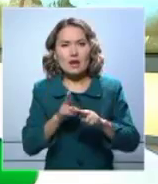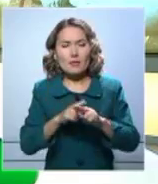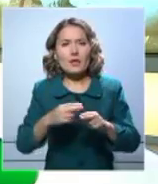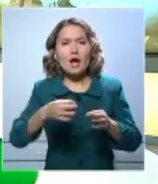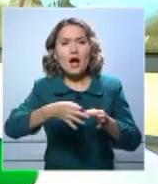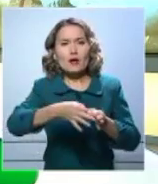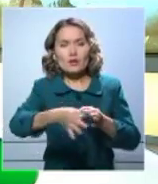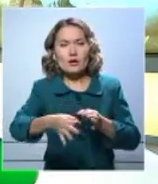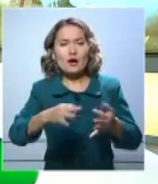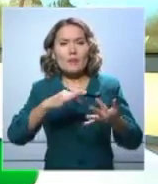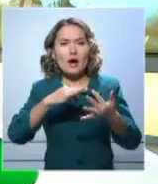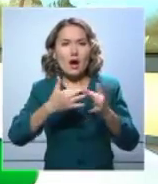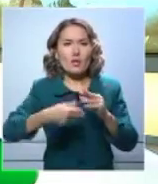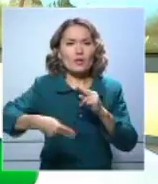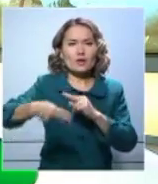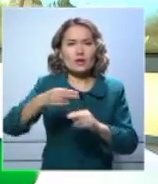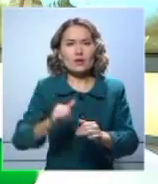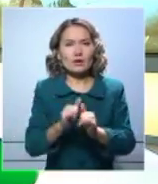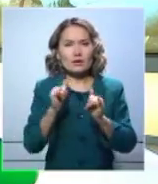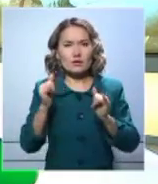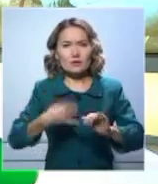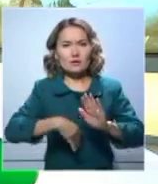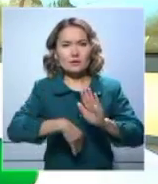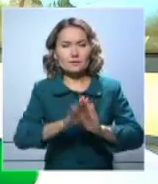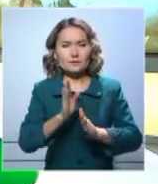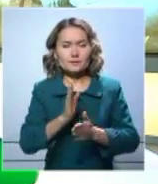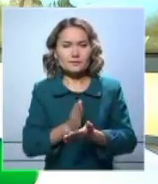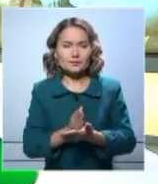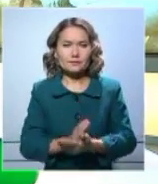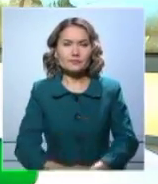елді мекендерде кәсіпкерлікті жандандыруға бағытталған.